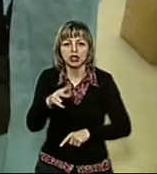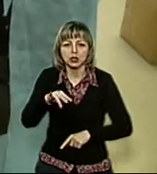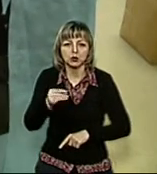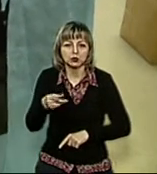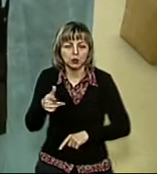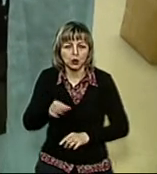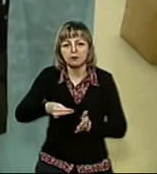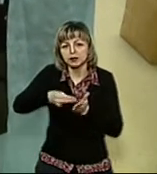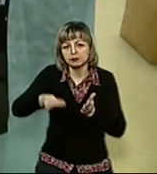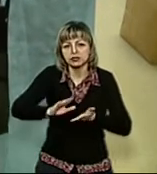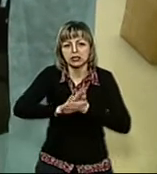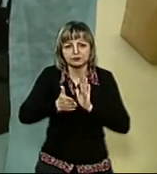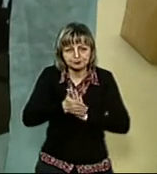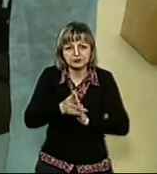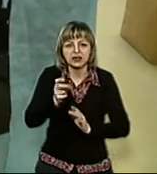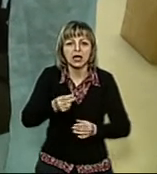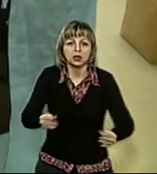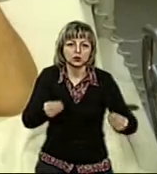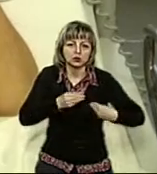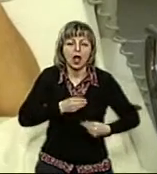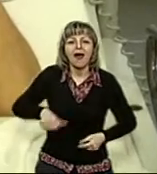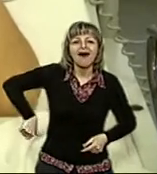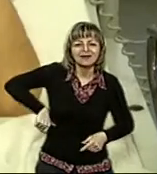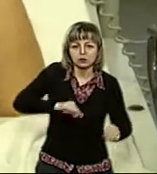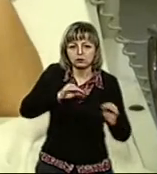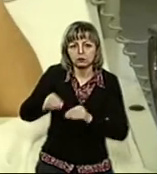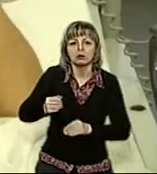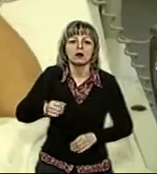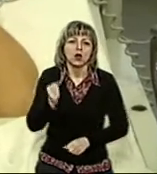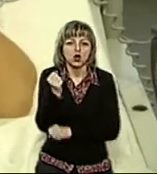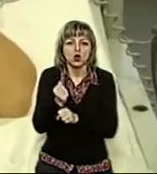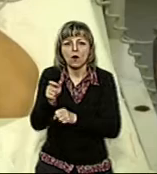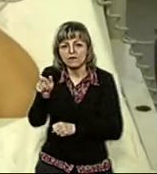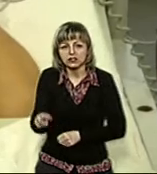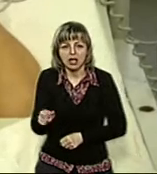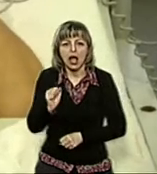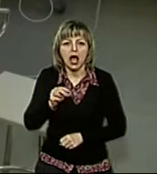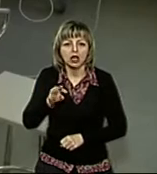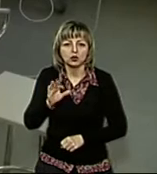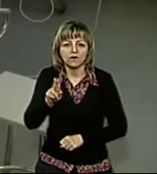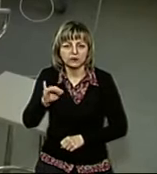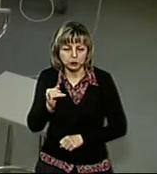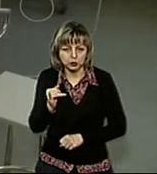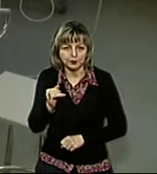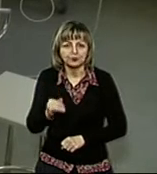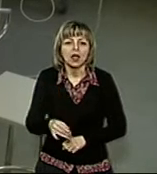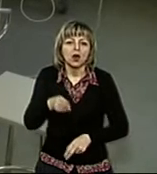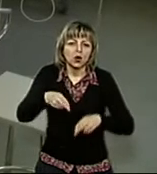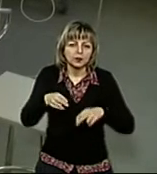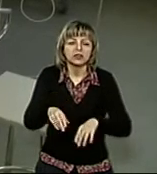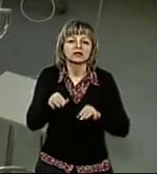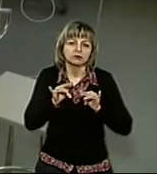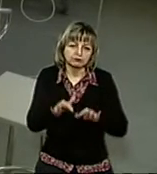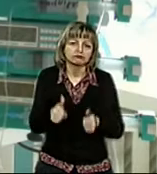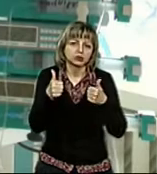згоду на донорство. Нирку померлого пересадили ковальчанину, атовцю Дмитрові Ткачуку. Зі слів Ігоря Кузьмича, операція